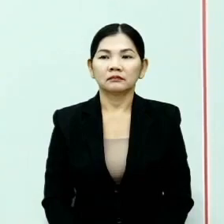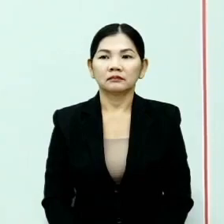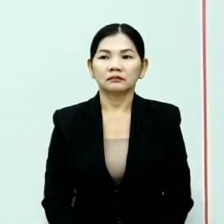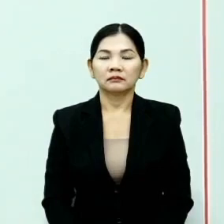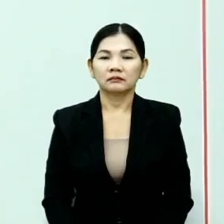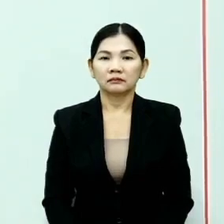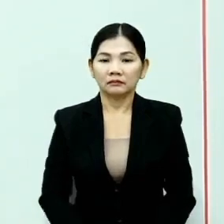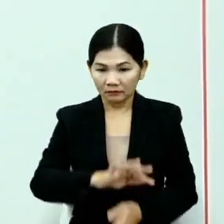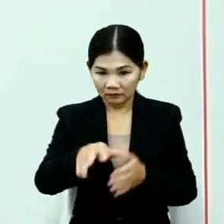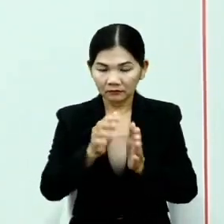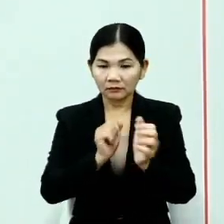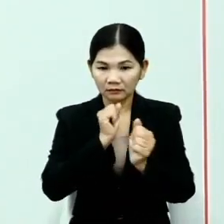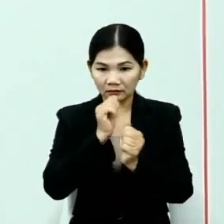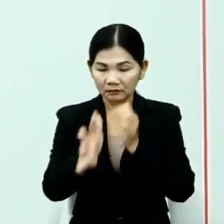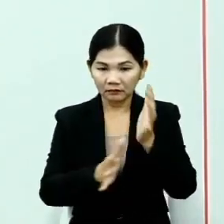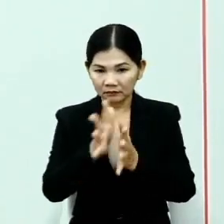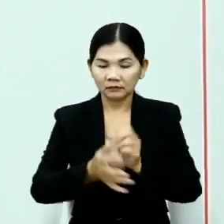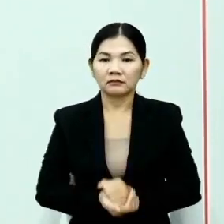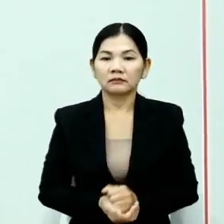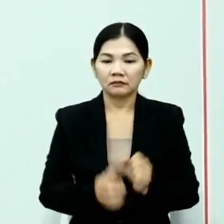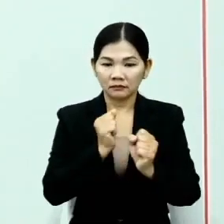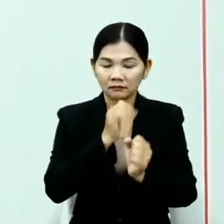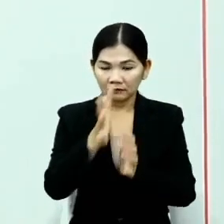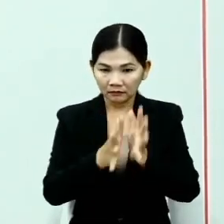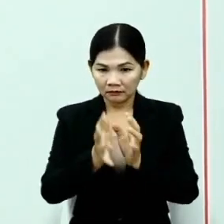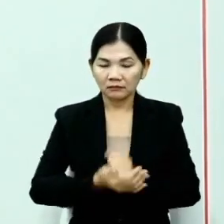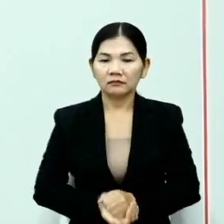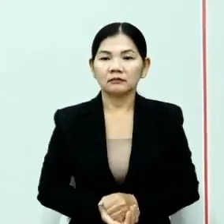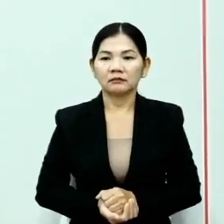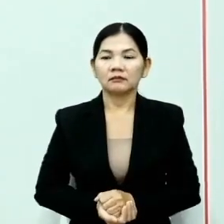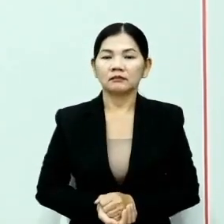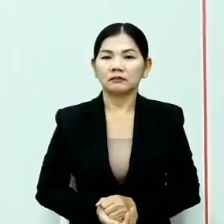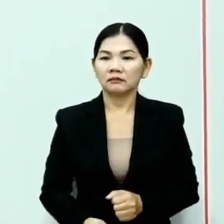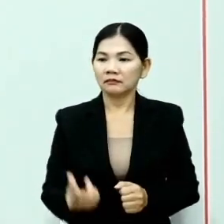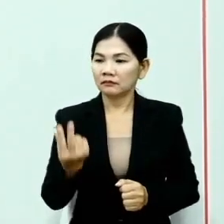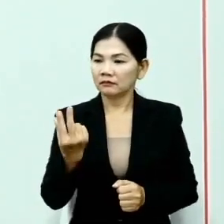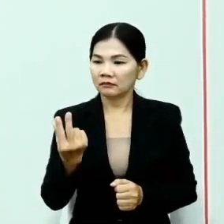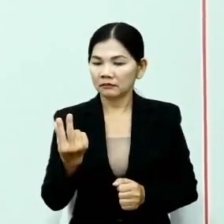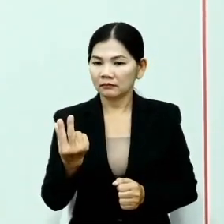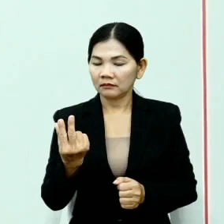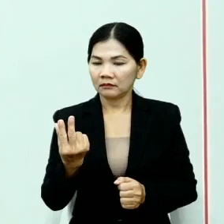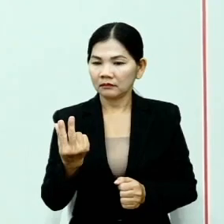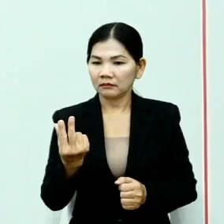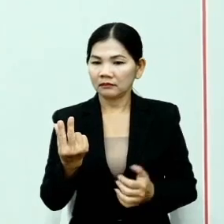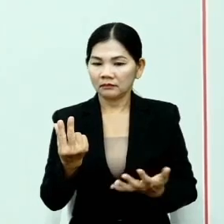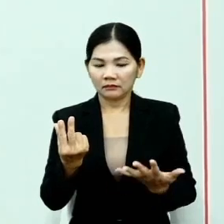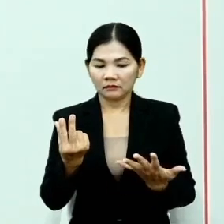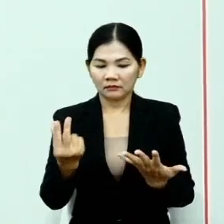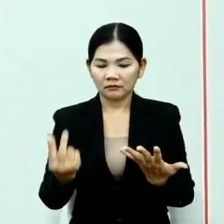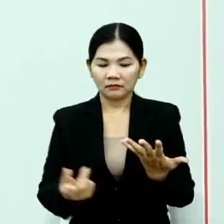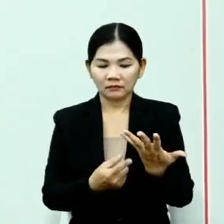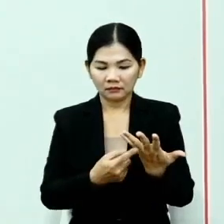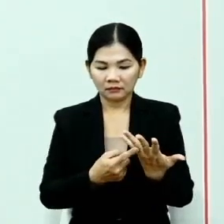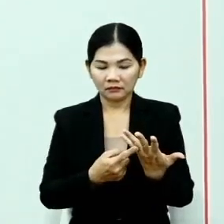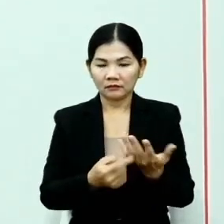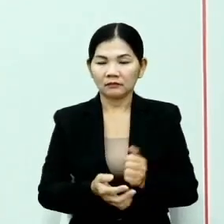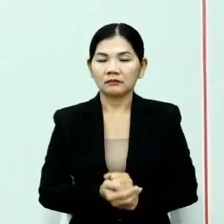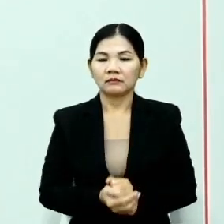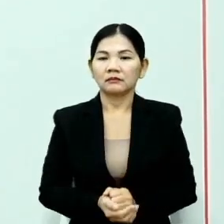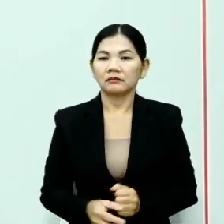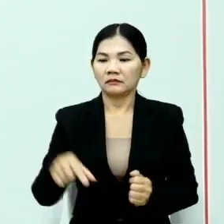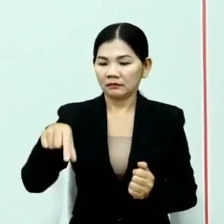អកូនកូនចាប់ផ្ដើមអានជាមួយអ្នកគ្រូចាប់ផ្ដើមថអៅថៅ